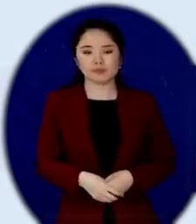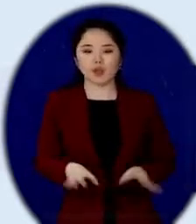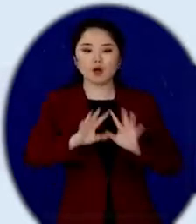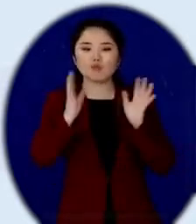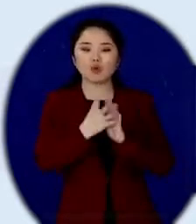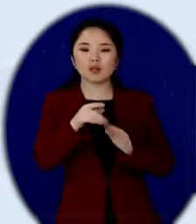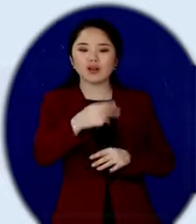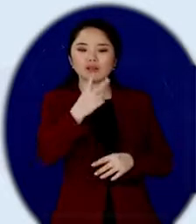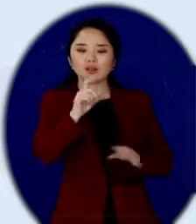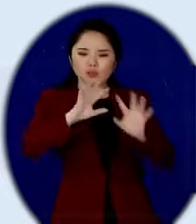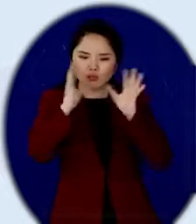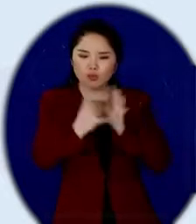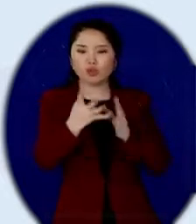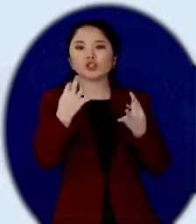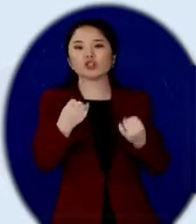тоо хэдвэ?